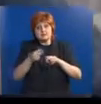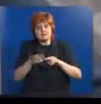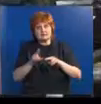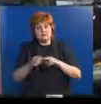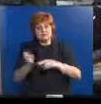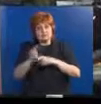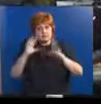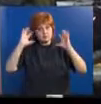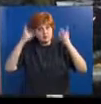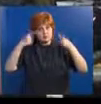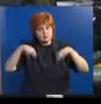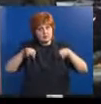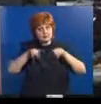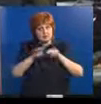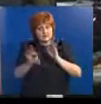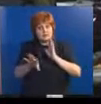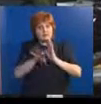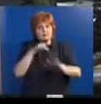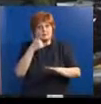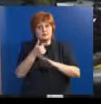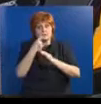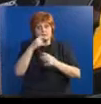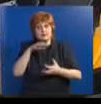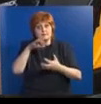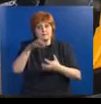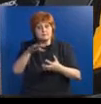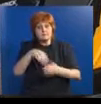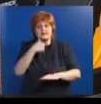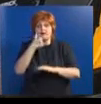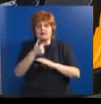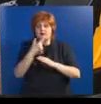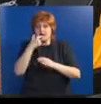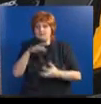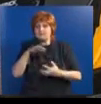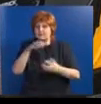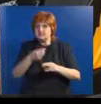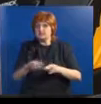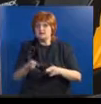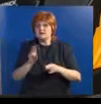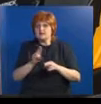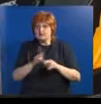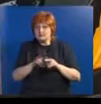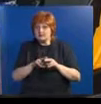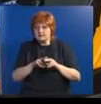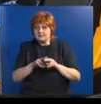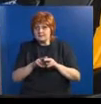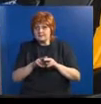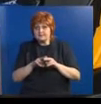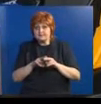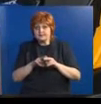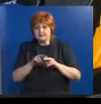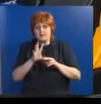подошли серьезно, так же, как и к выбору главных призов. Главный приз квадросерии в категории SSV – это